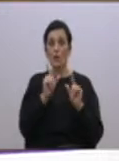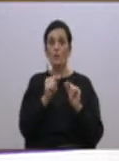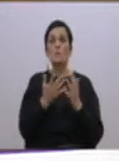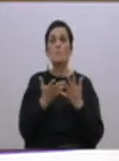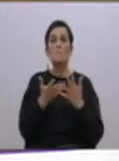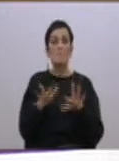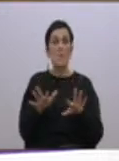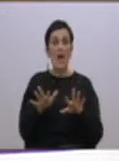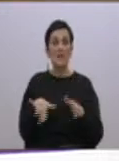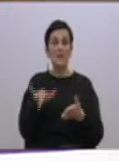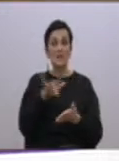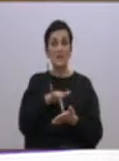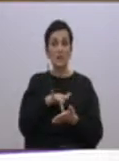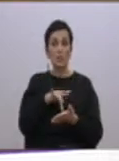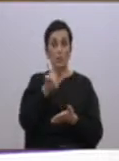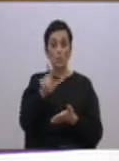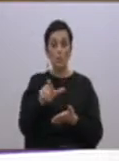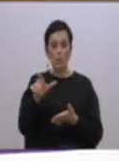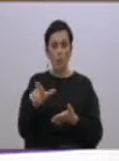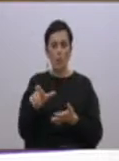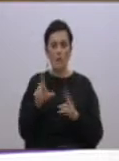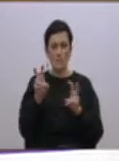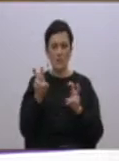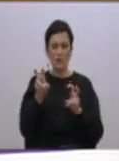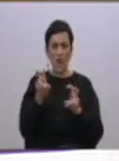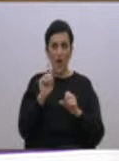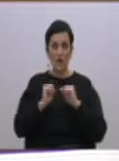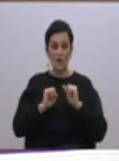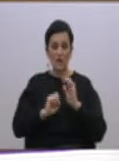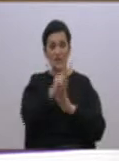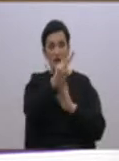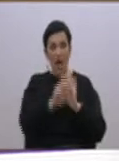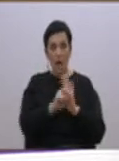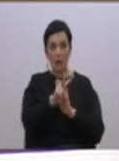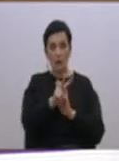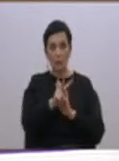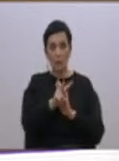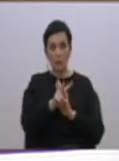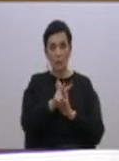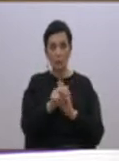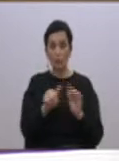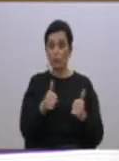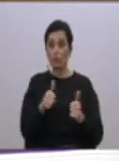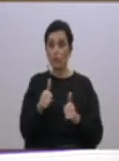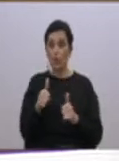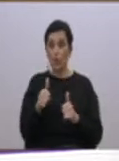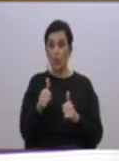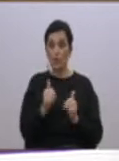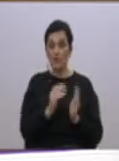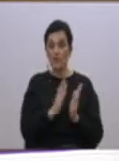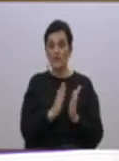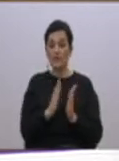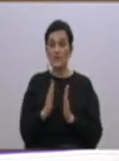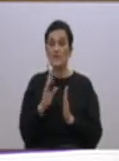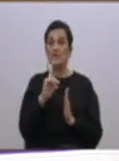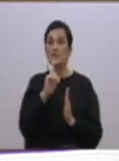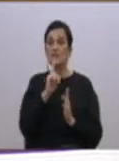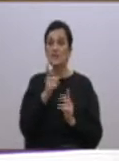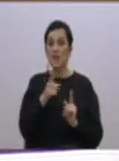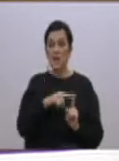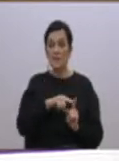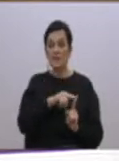მეტი მოქალაქე ჭალებში გარბოდა ქვეყნიდან, როგორია აი დინამიკა ამ წლების განმავლობაში? მადლობა.